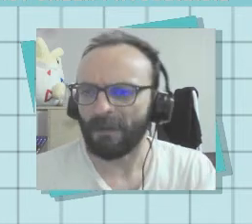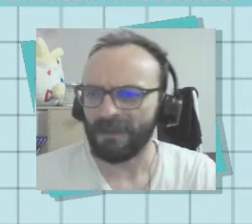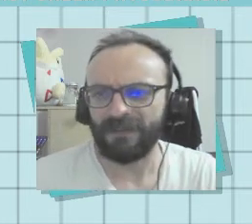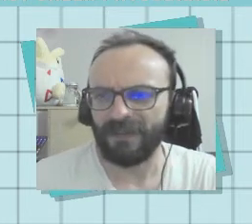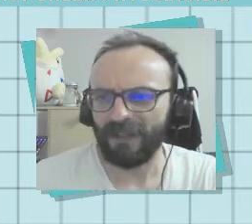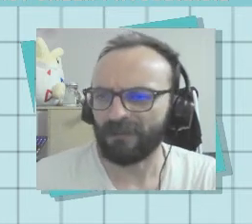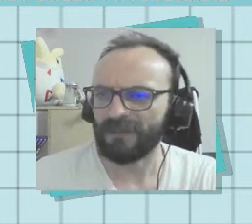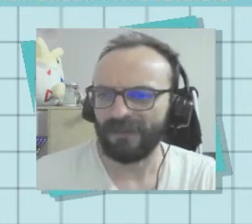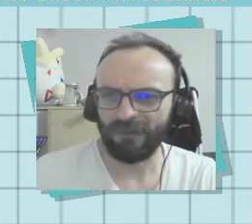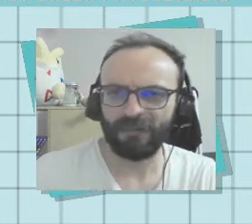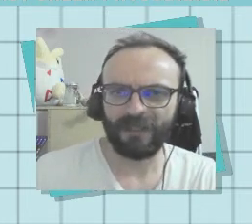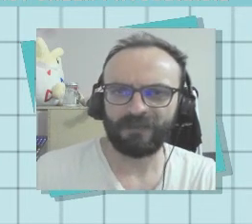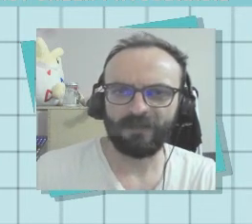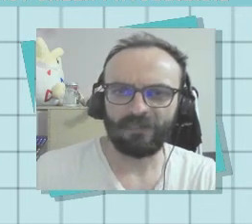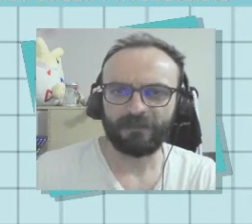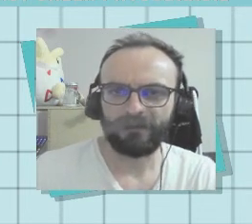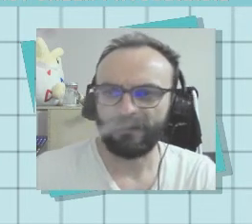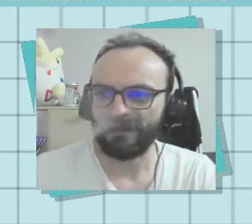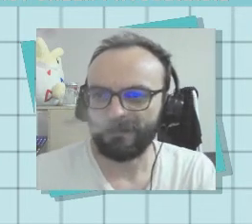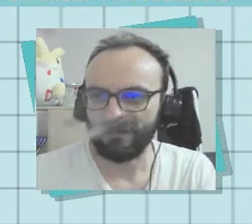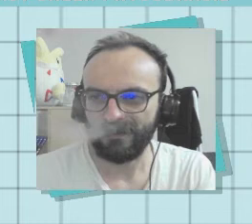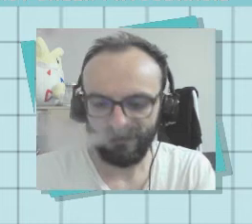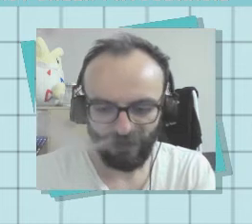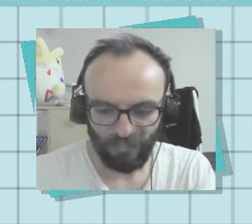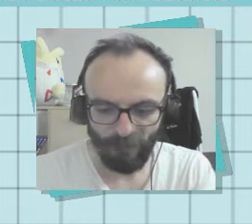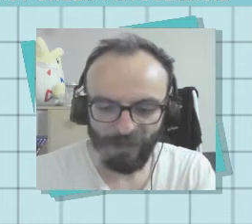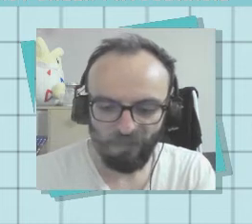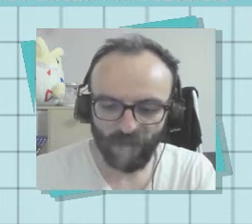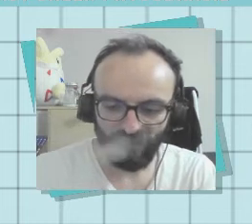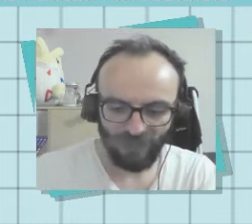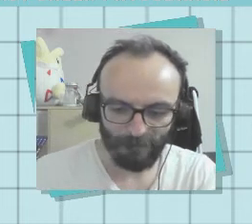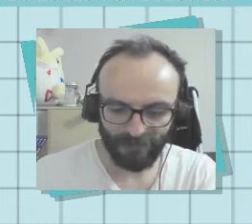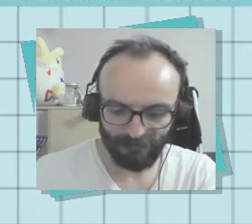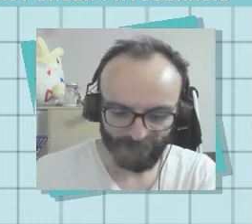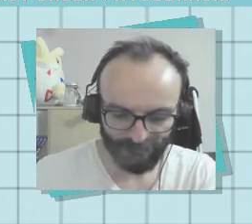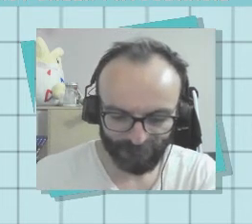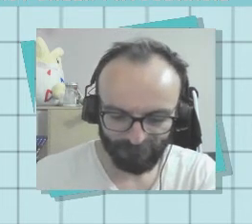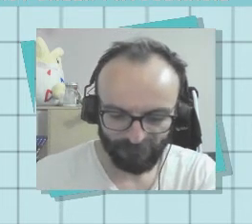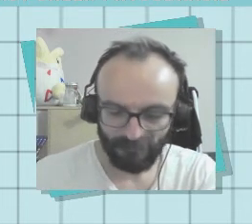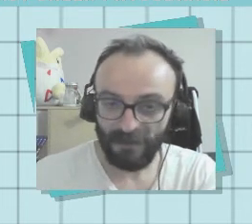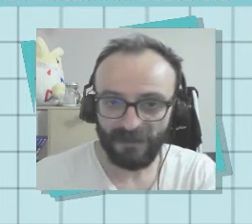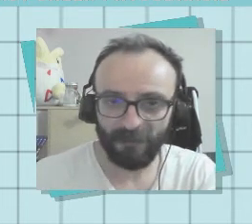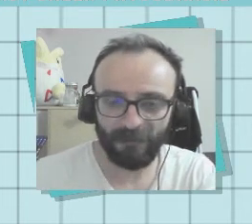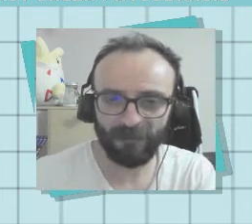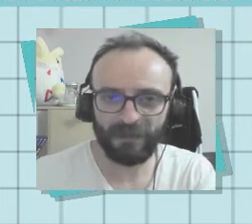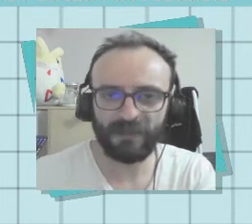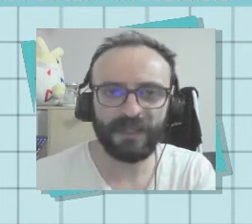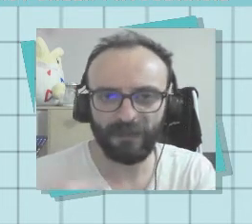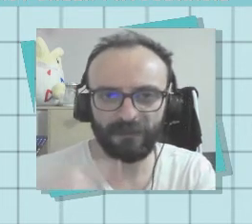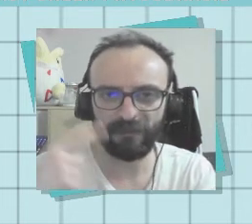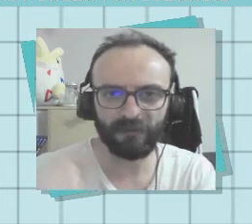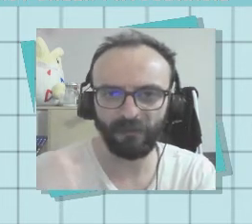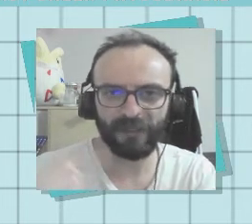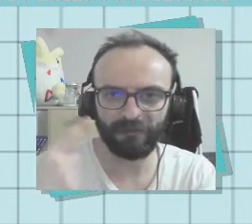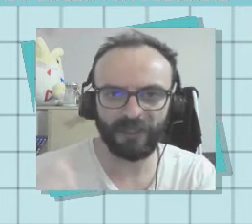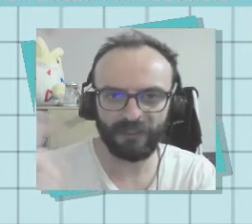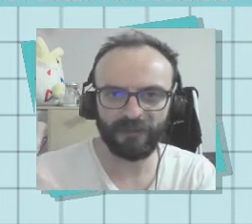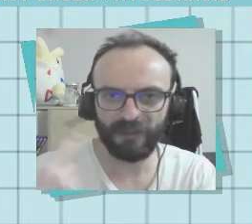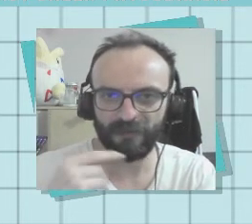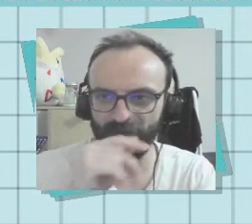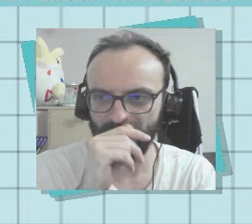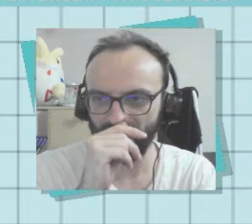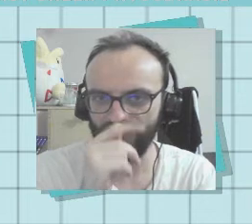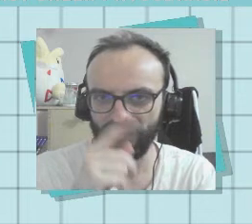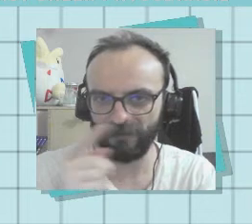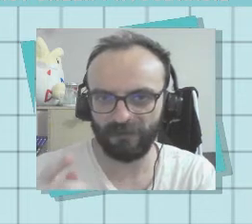Je sais même pas ce que ça veut dire en plus, langue tonale, tu vois. Voilà, je veux bien un cours rapide. Est-ce que c'est le fait que le ton de la voix change et